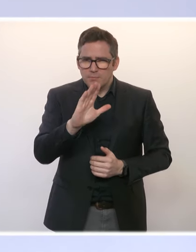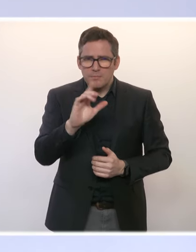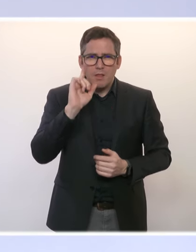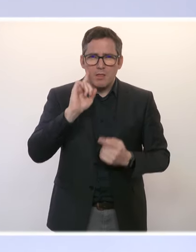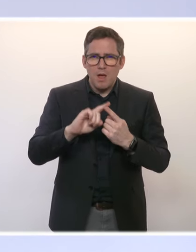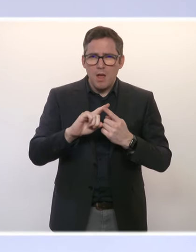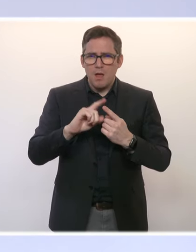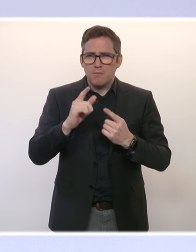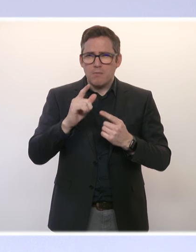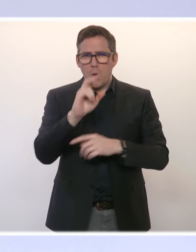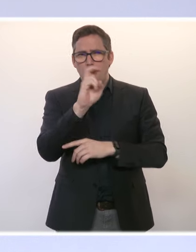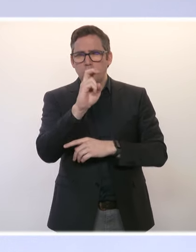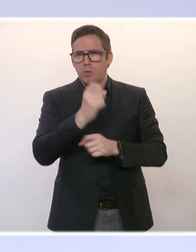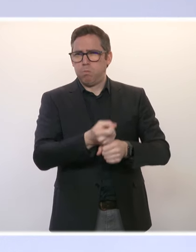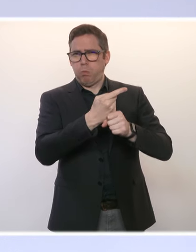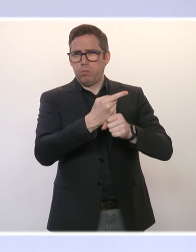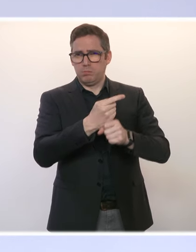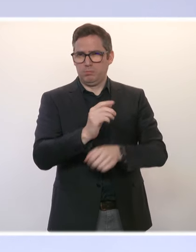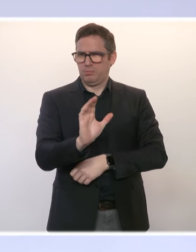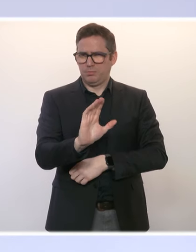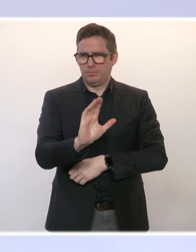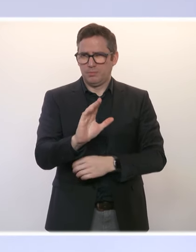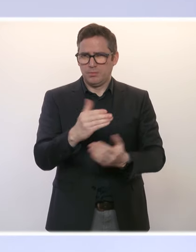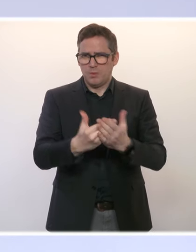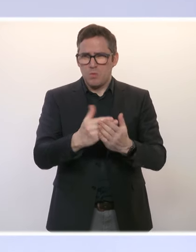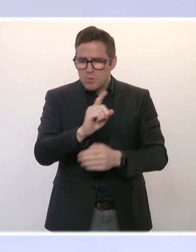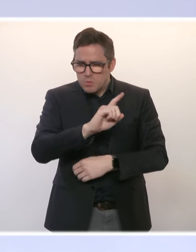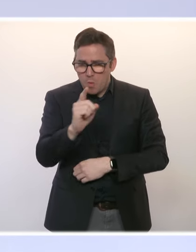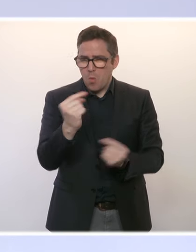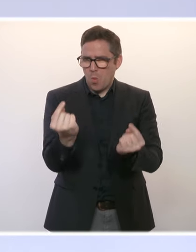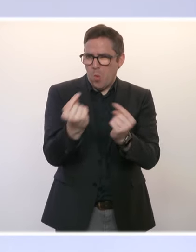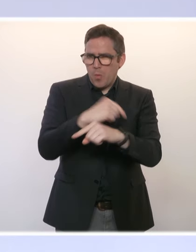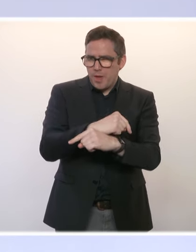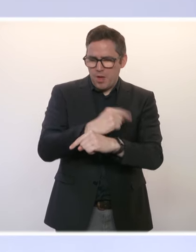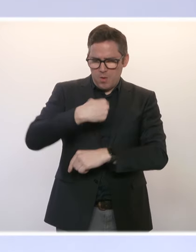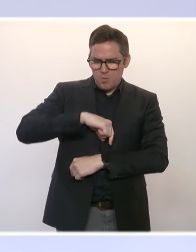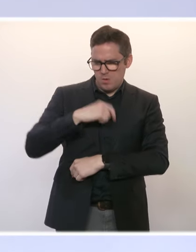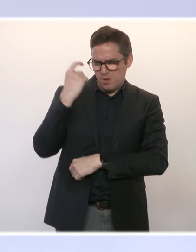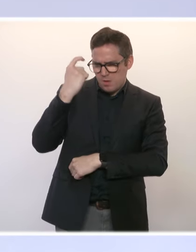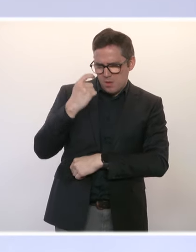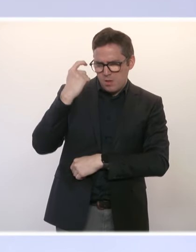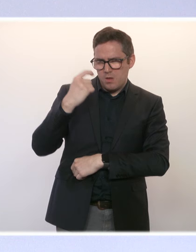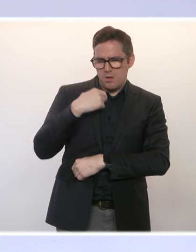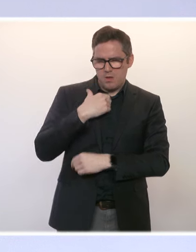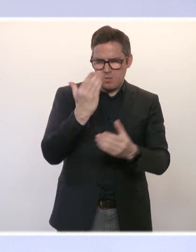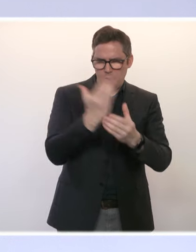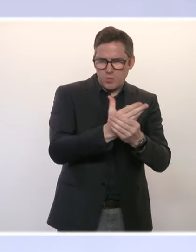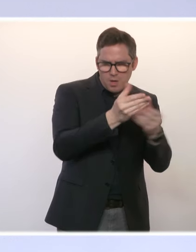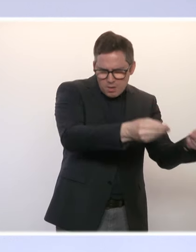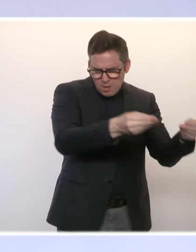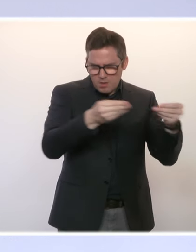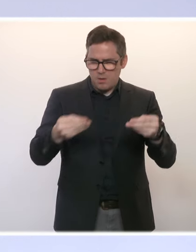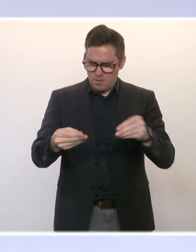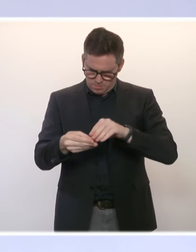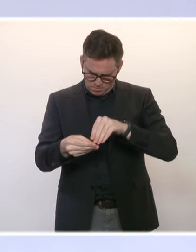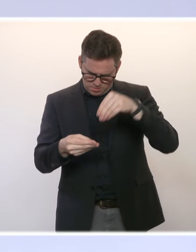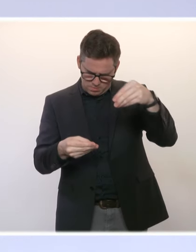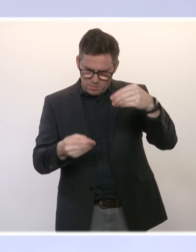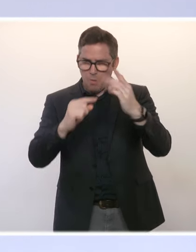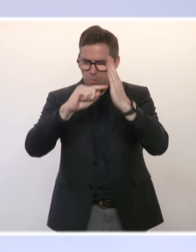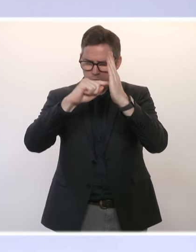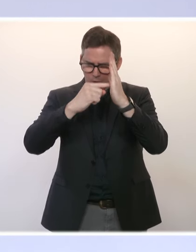l'écologie. Nous avons au contraire pris la question environnementale à bras-le-corps en ayant le courage de reprendre point par point tout ce qui n'était pas